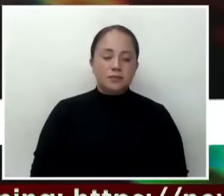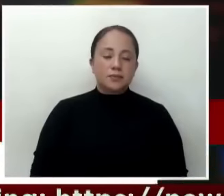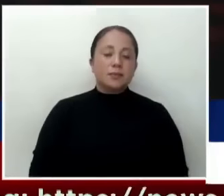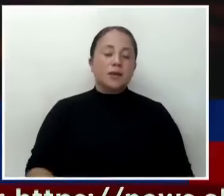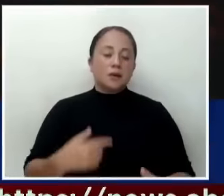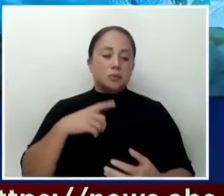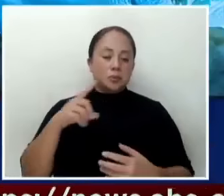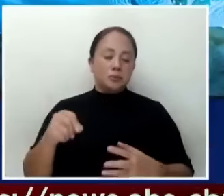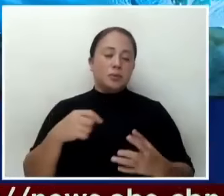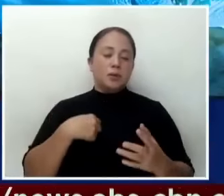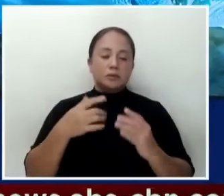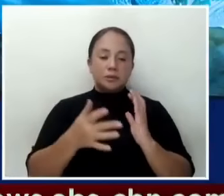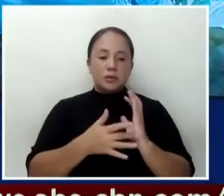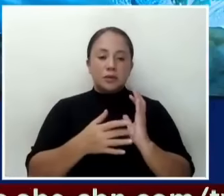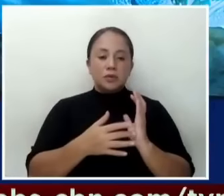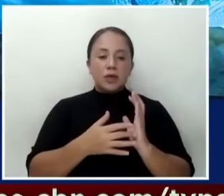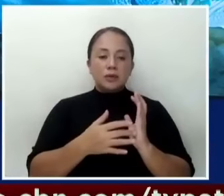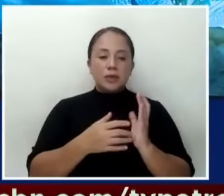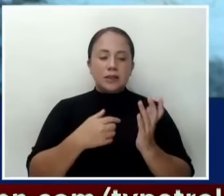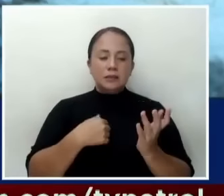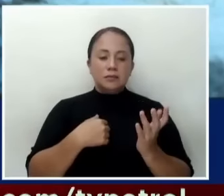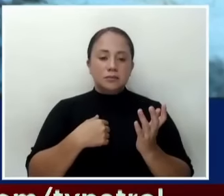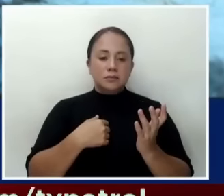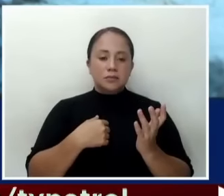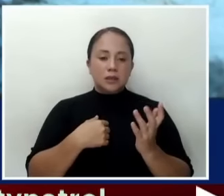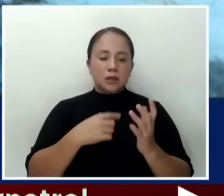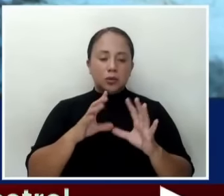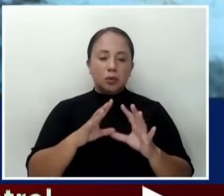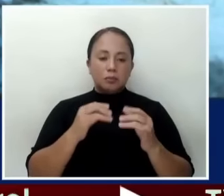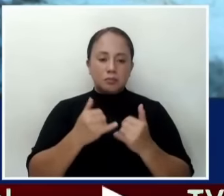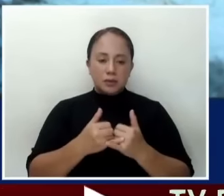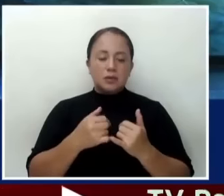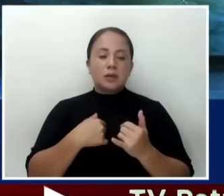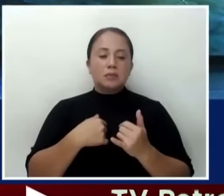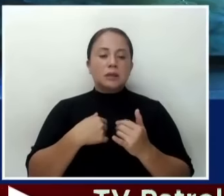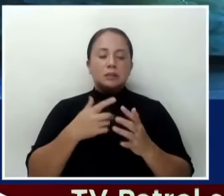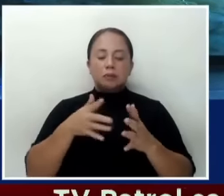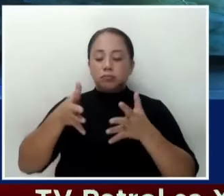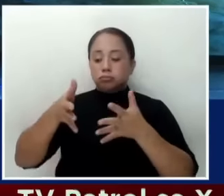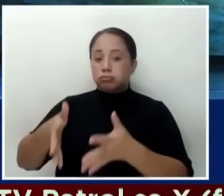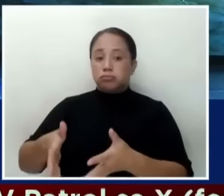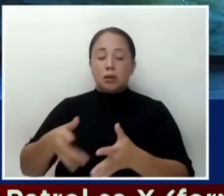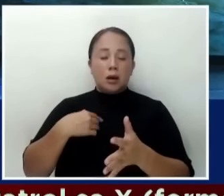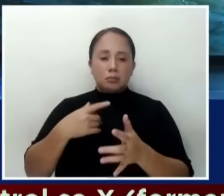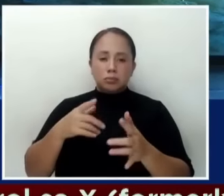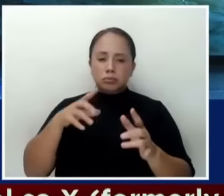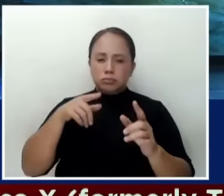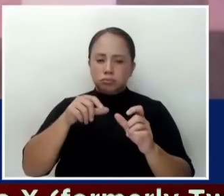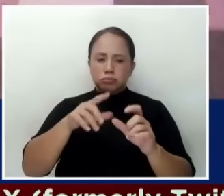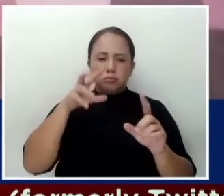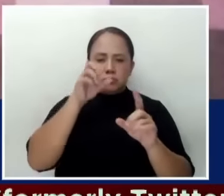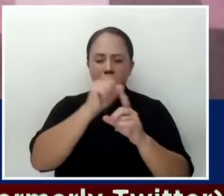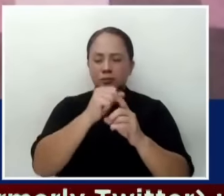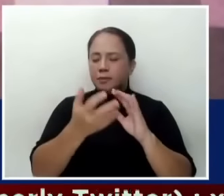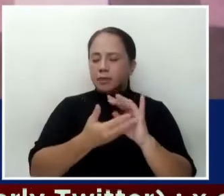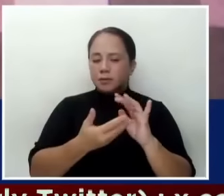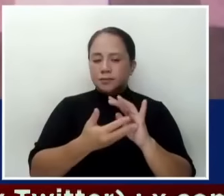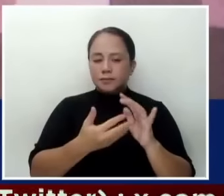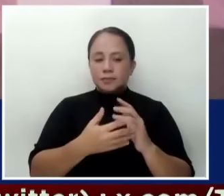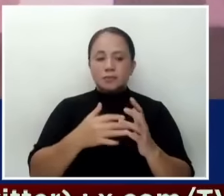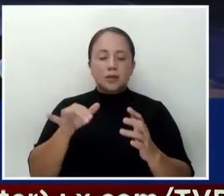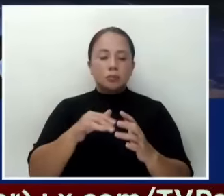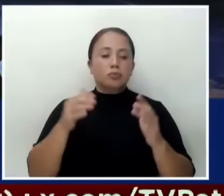pagbabago ng teknolohiya, kailangang makasabay ang mga kumpanya para hindi mapag-iwanan at patuloy na marating ang kanilang mga customer. Dito